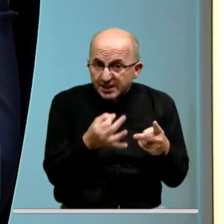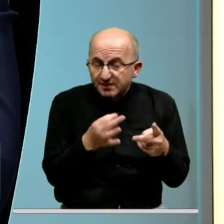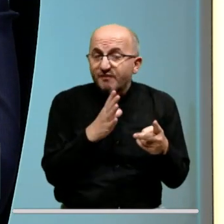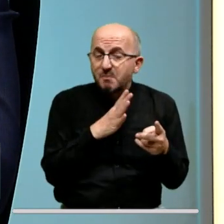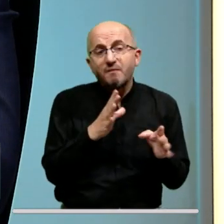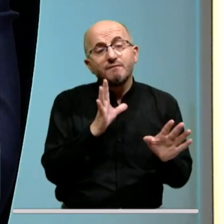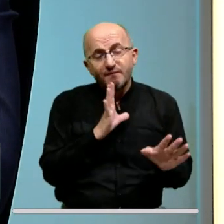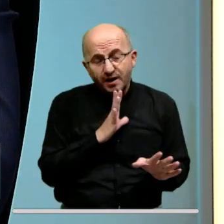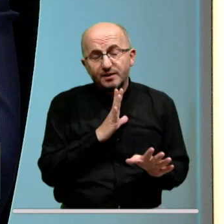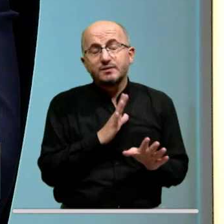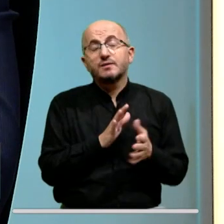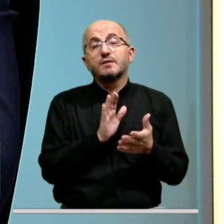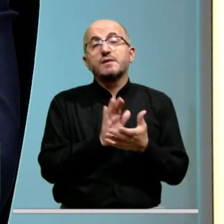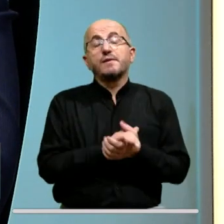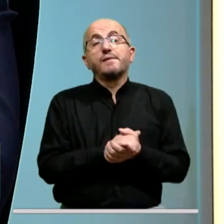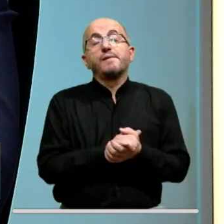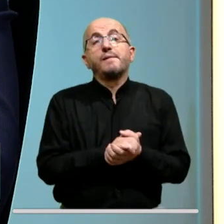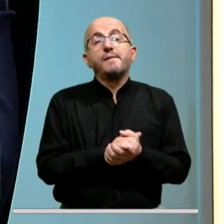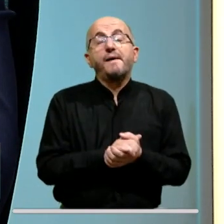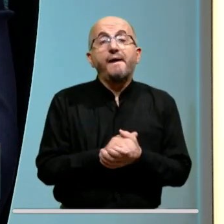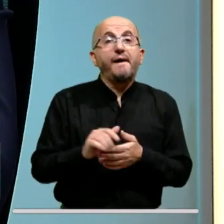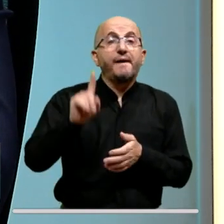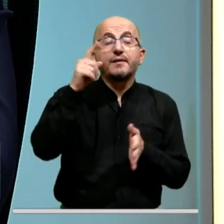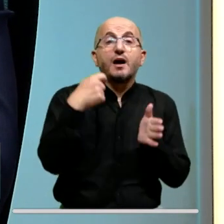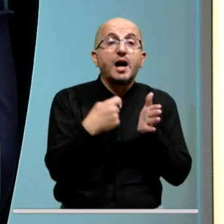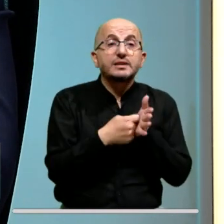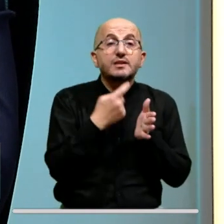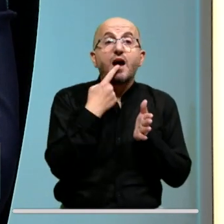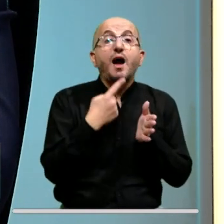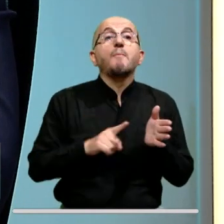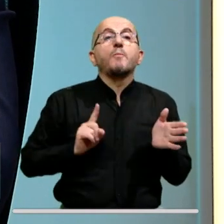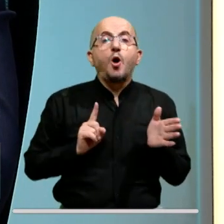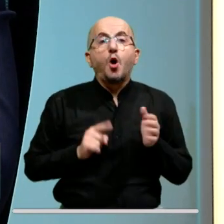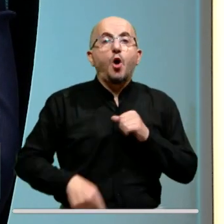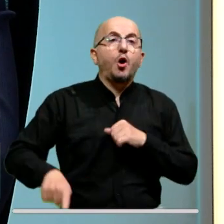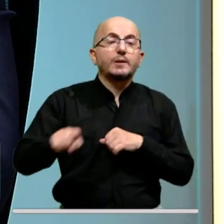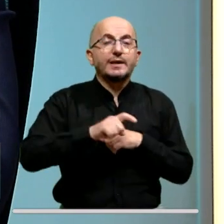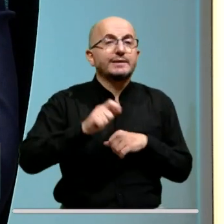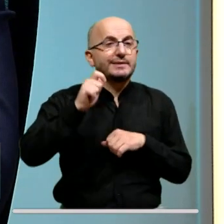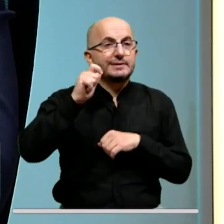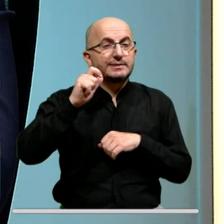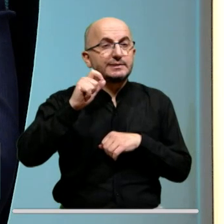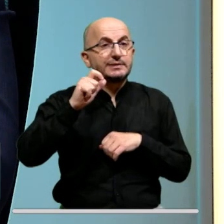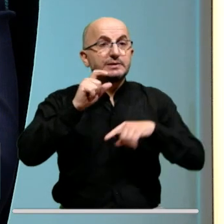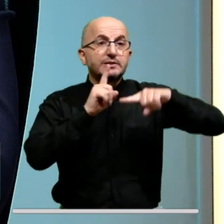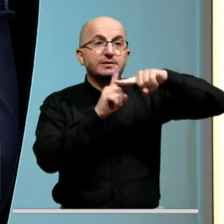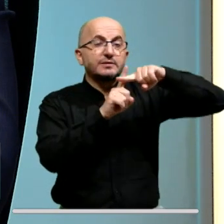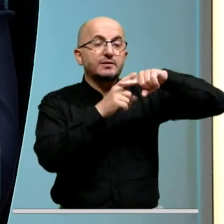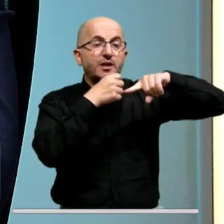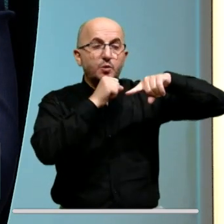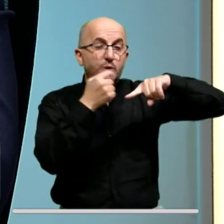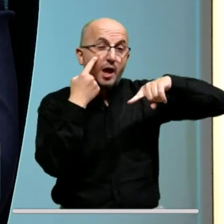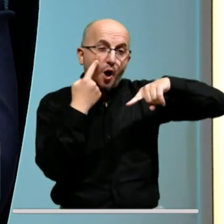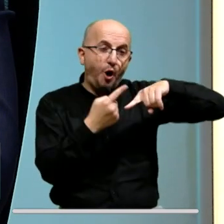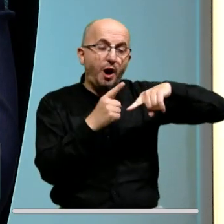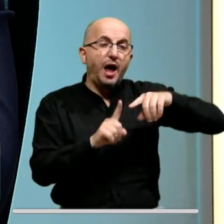Caizdir. Efendim bunlar Allah'ın adını anmıyorlar. Onların dinine göre Allah'ın adını anmaları, mesela